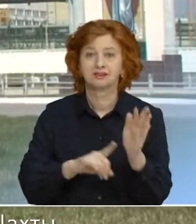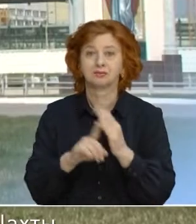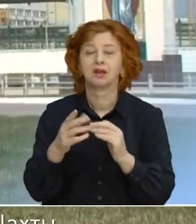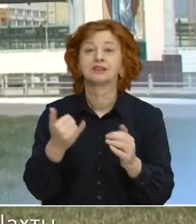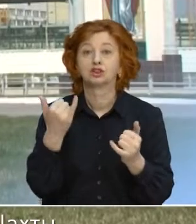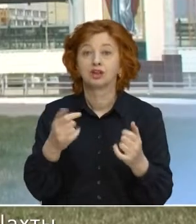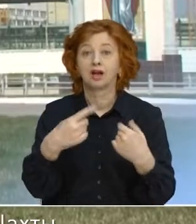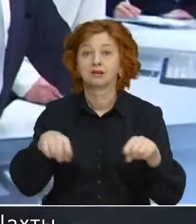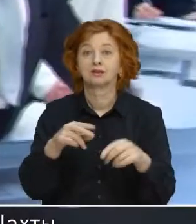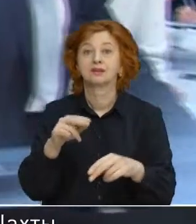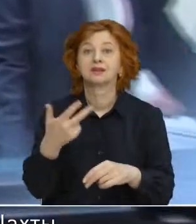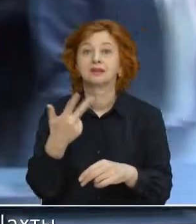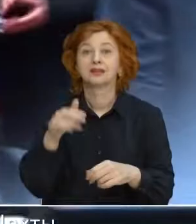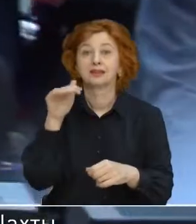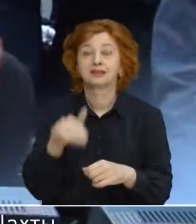Ростовской АЭС работают